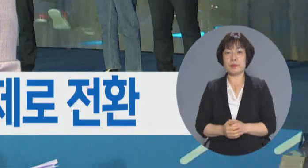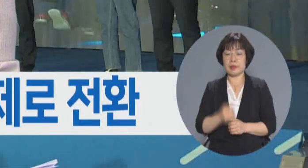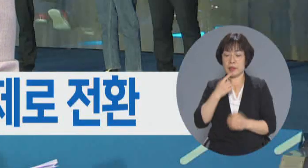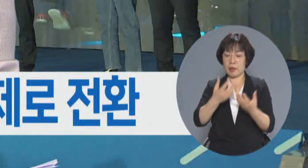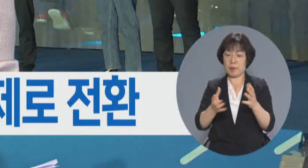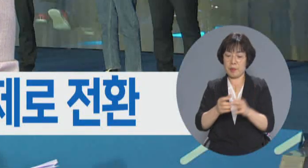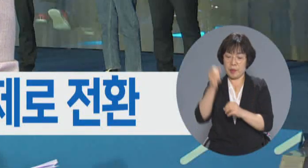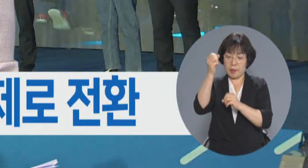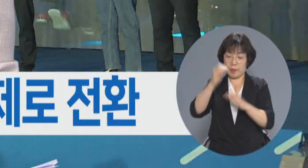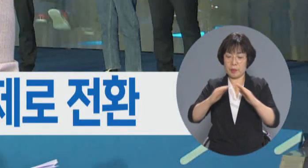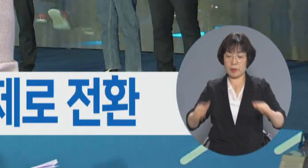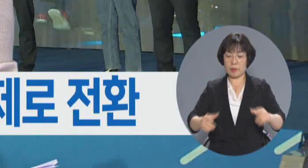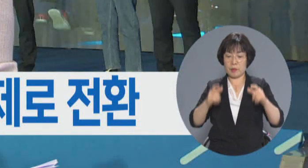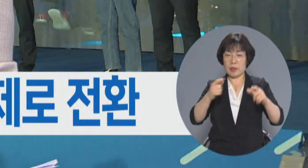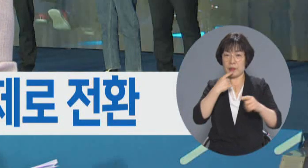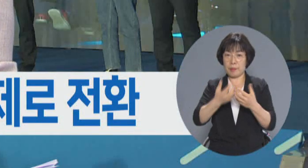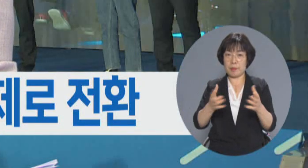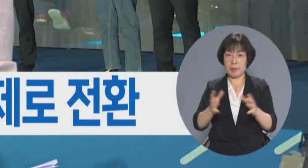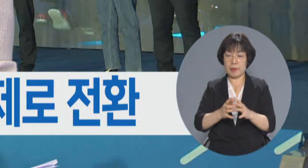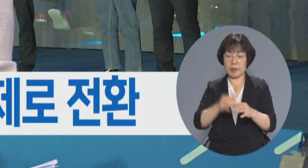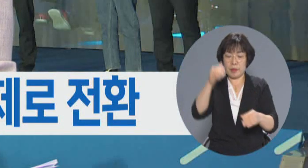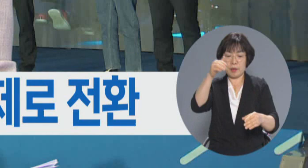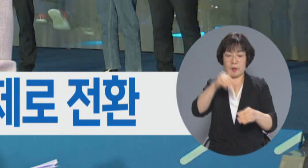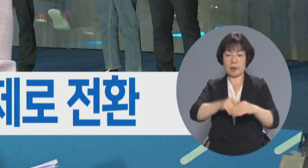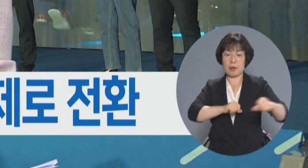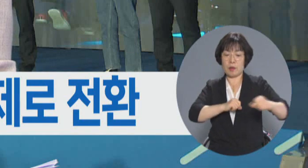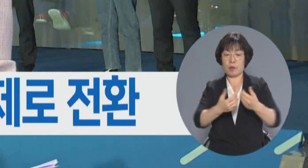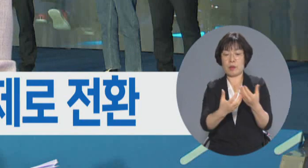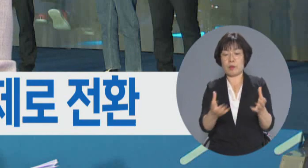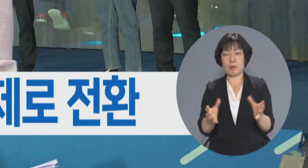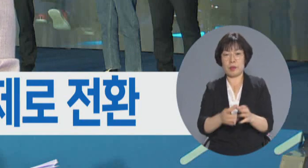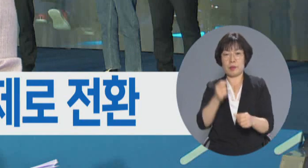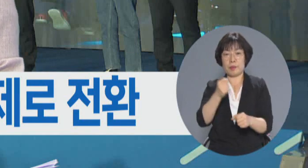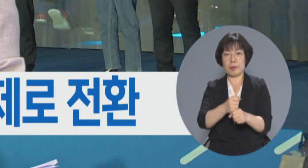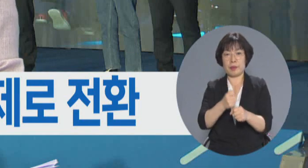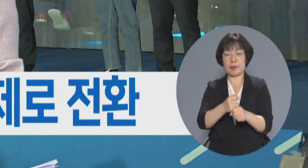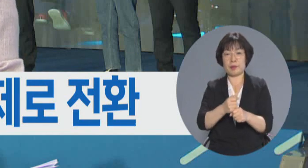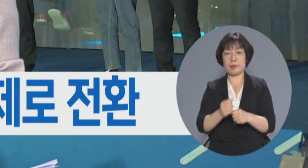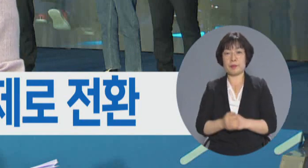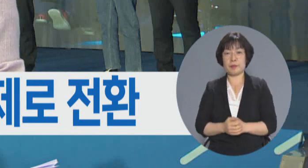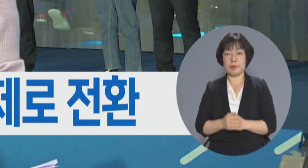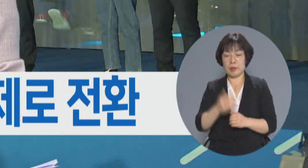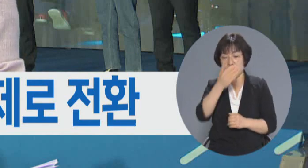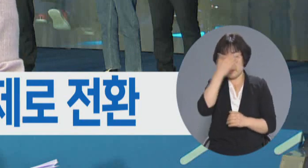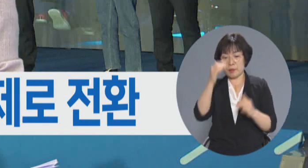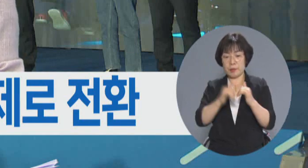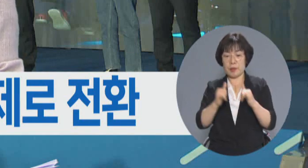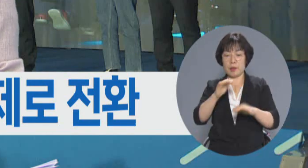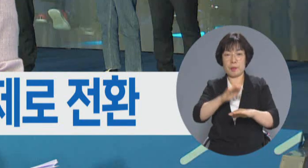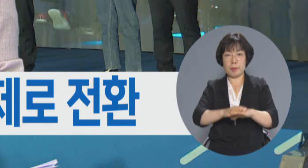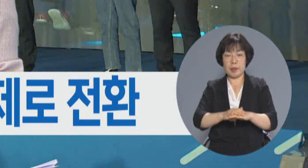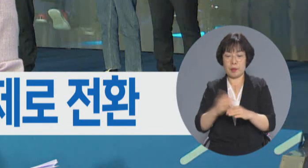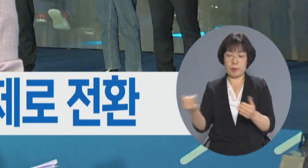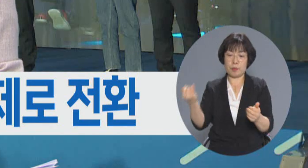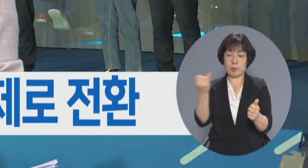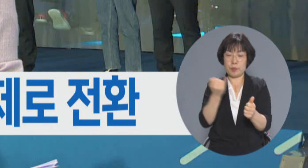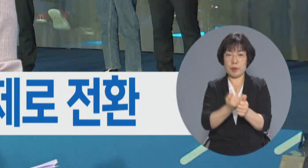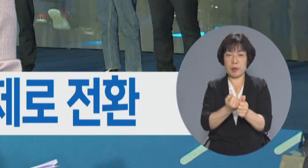민주당의 뿌리 전남에서도 민주당 선거대책위원회가 꾸려졌습니다. 전남의 청년과 농민, 이주